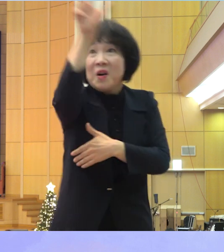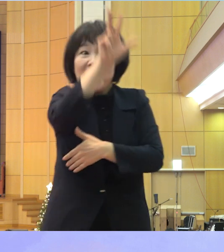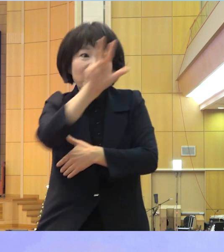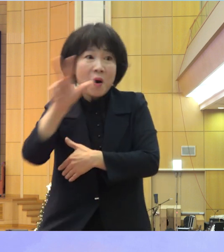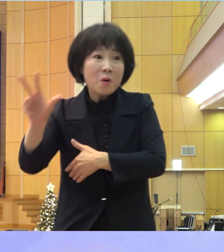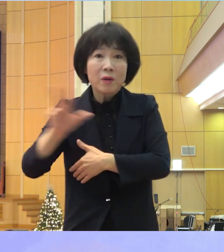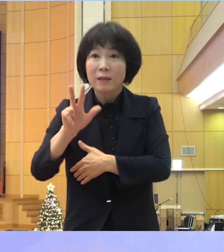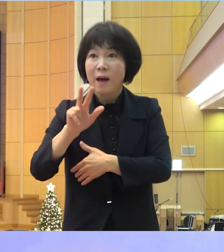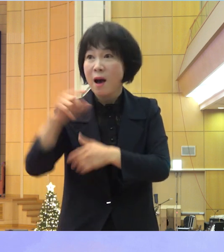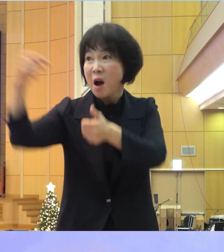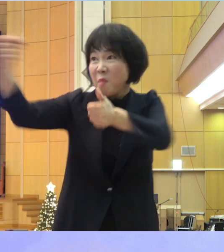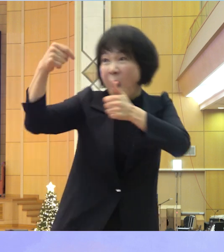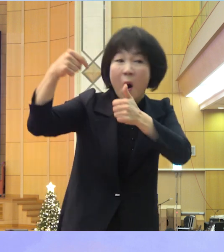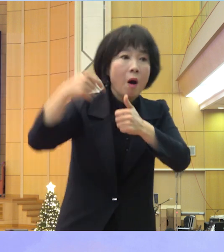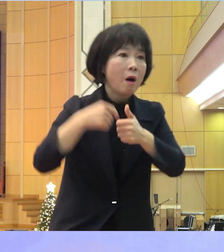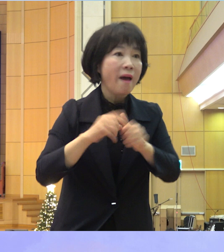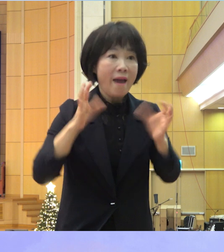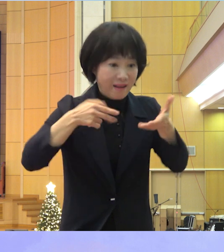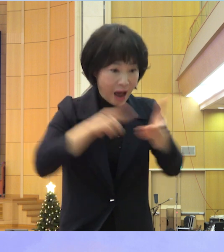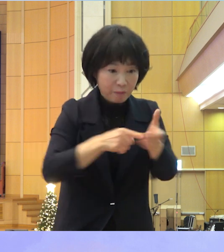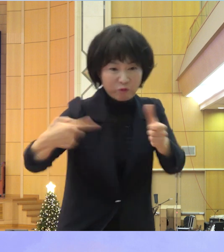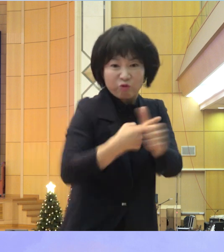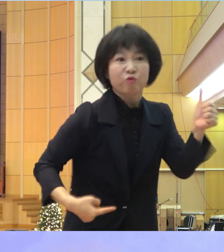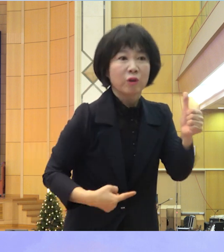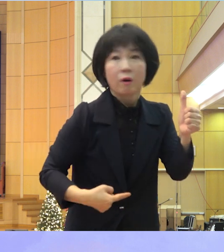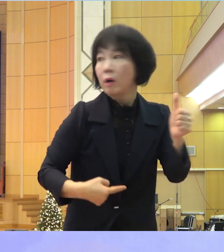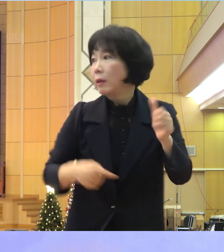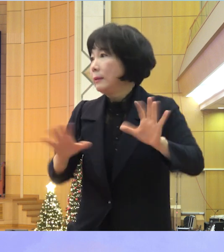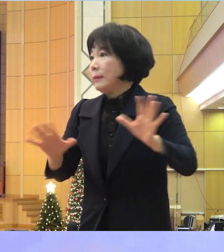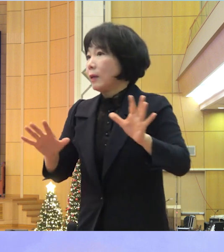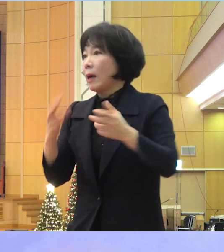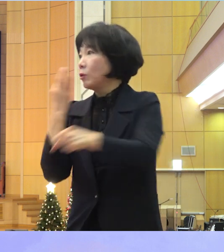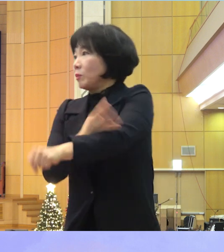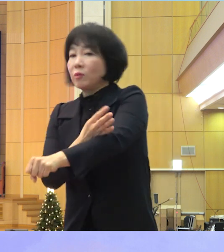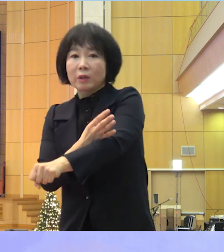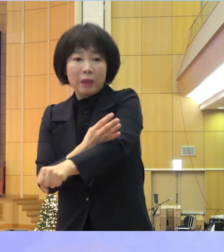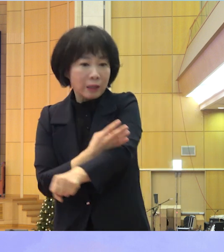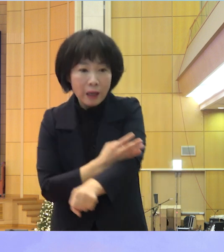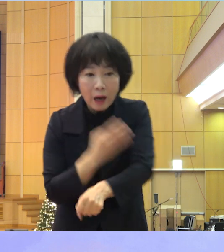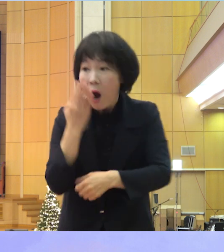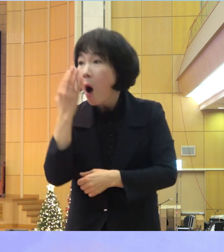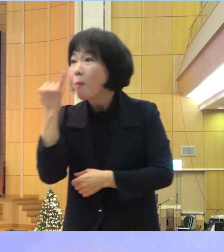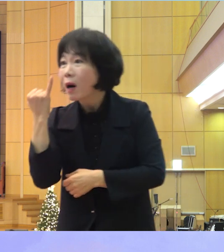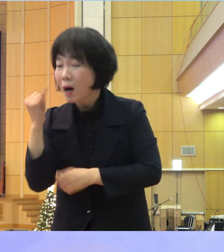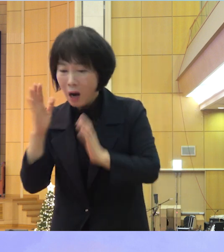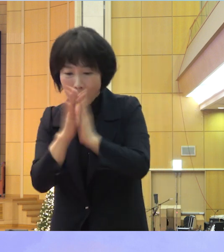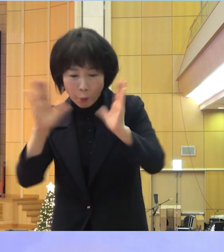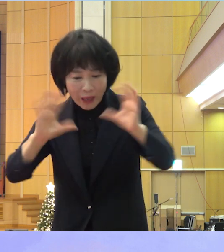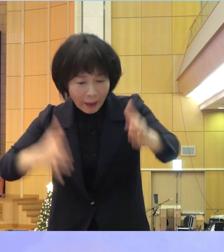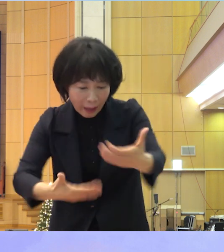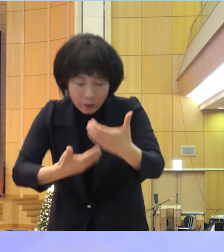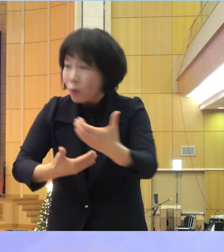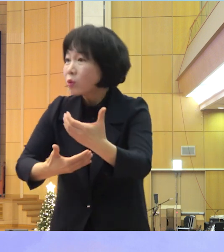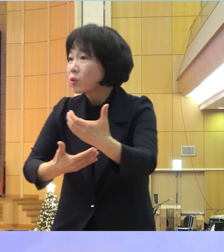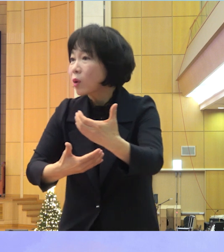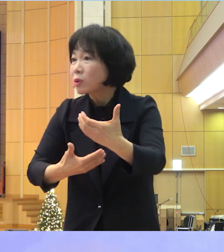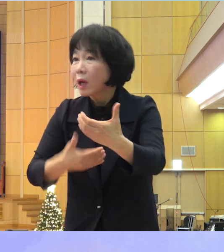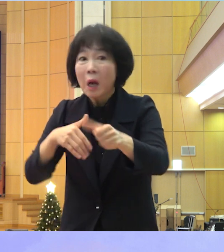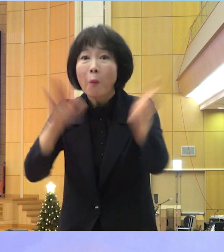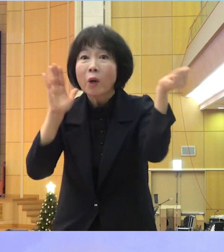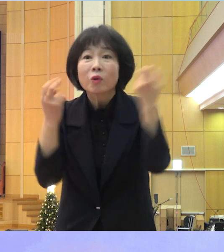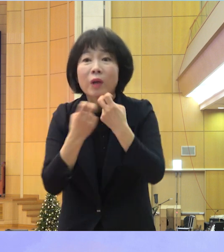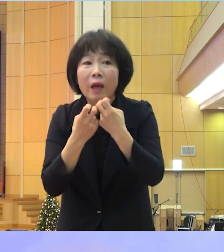내려가지고 숨길 수가 없어가지고 갈대 상자에다가 그 벌거숭이 갓난아이